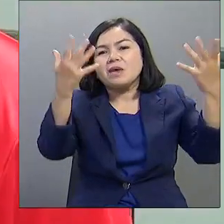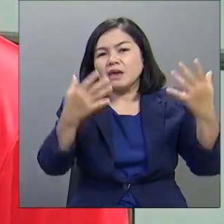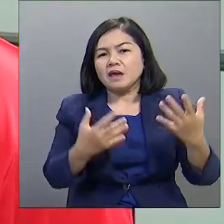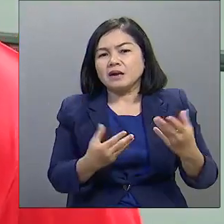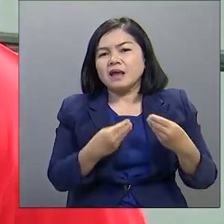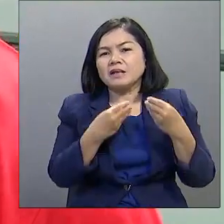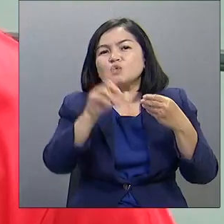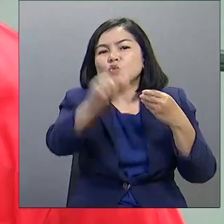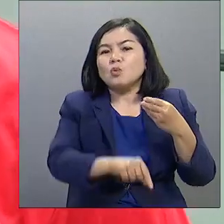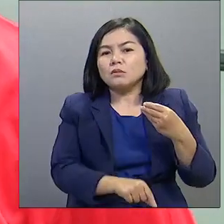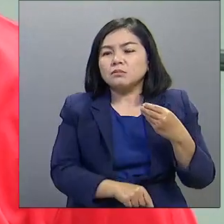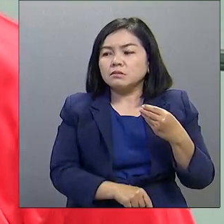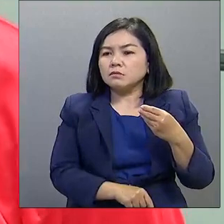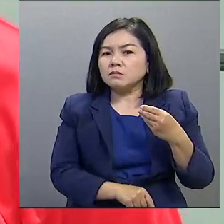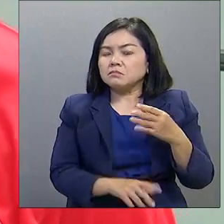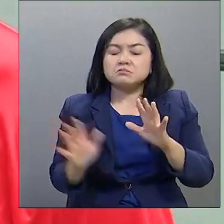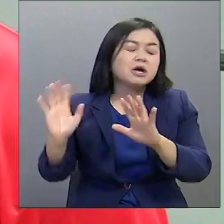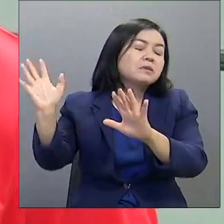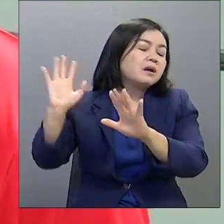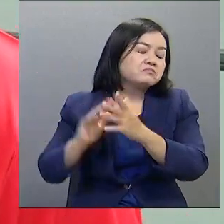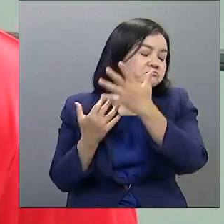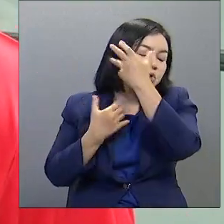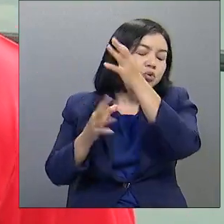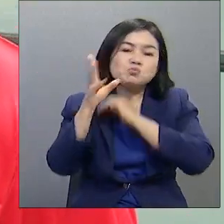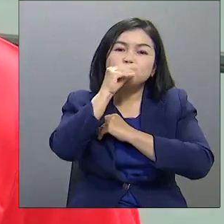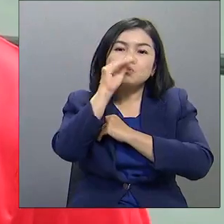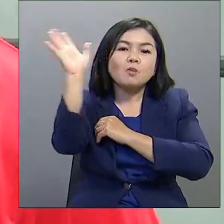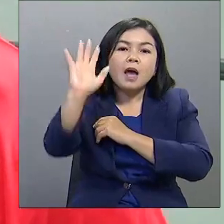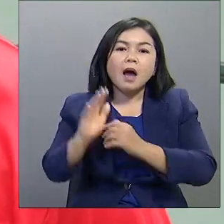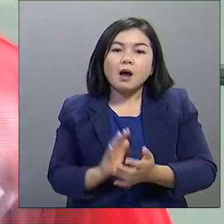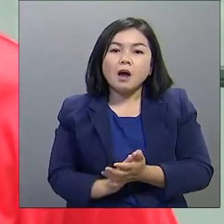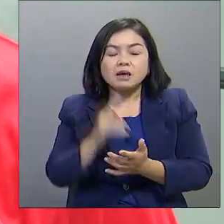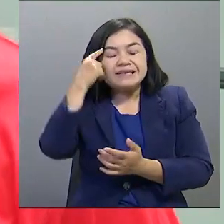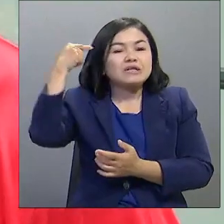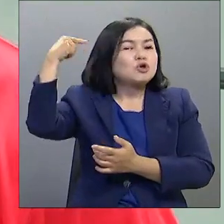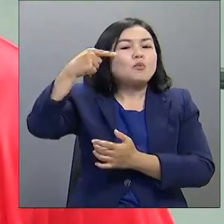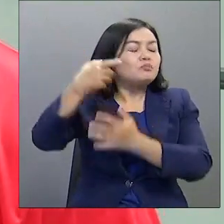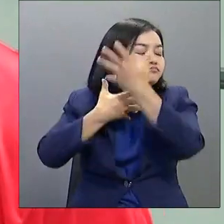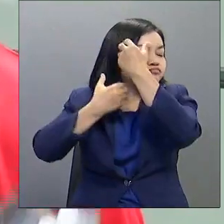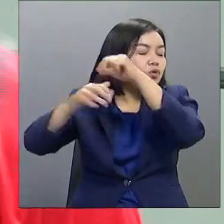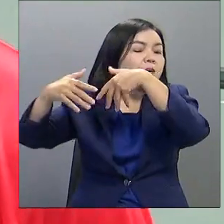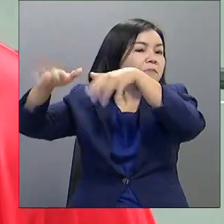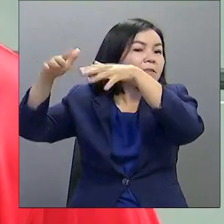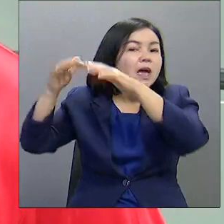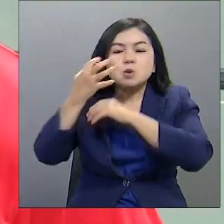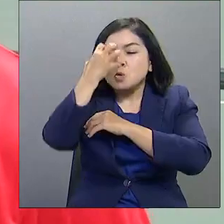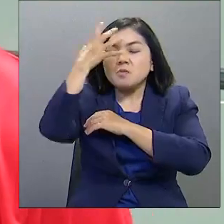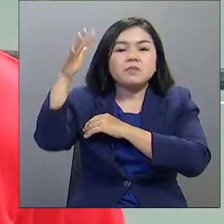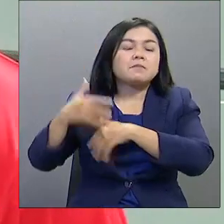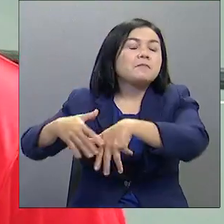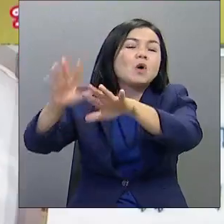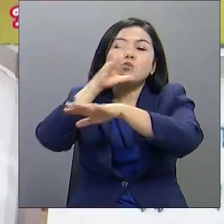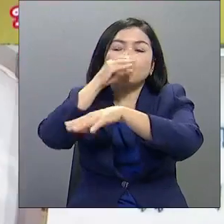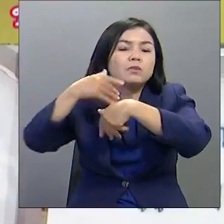า ไม่ตอบ ไม่ เล่นด้วยไม่เล่นด้วย ไม่เล่นด้วยเลยแบบนี้ไม่ได้ คนที่คิดลบเราก็ไม่สนใจไม่โกรธไม่เล่นด้วยปล่อยเขาไป